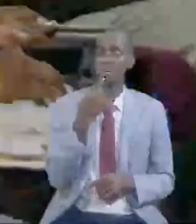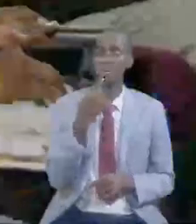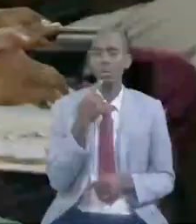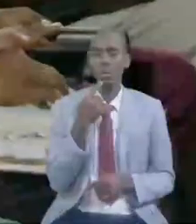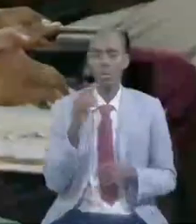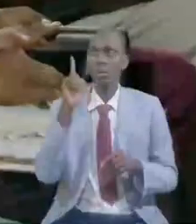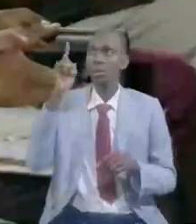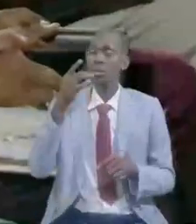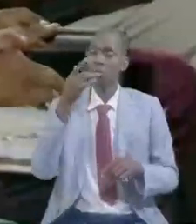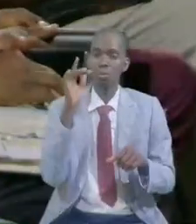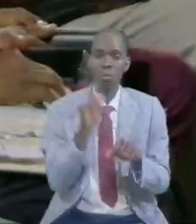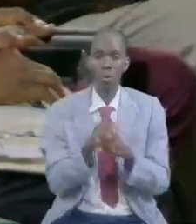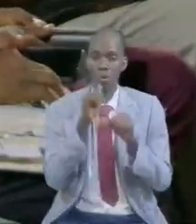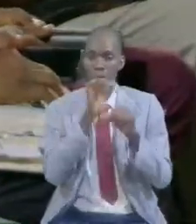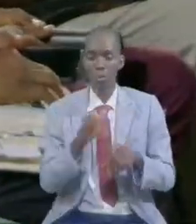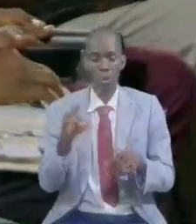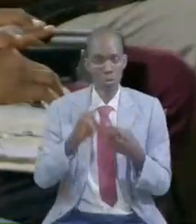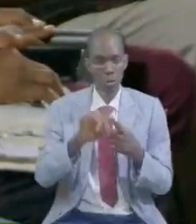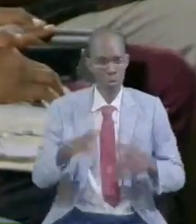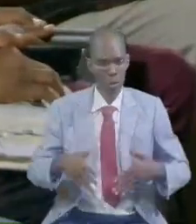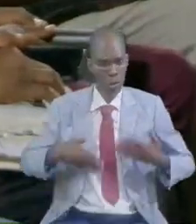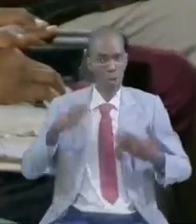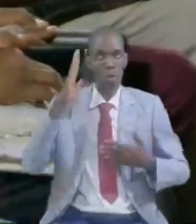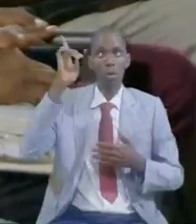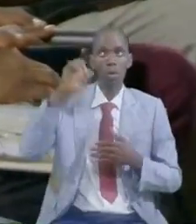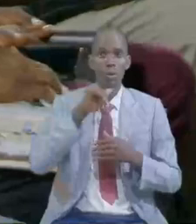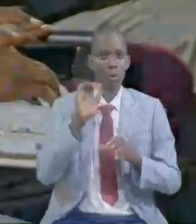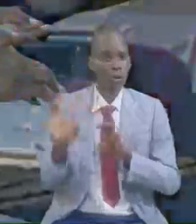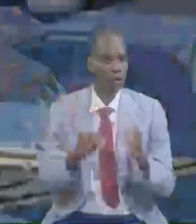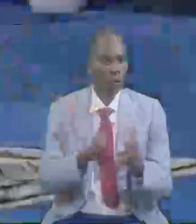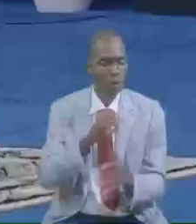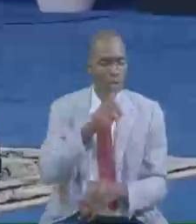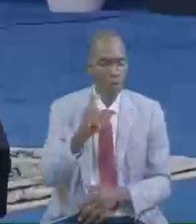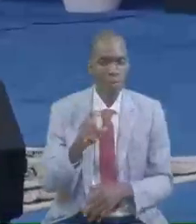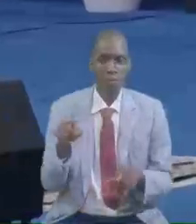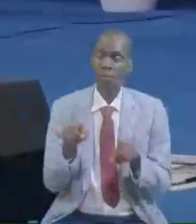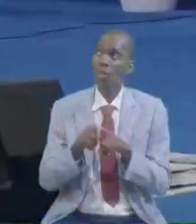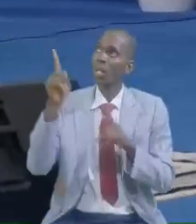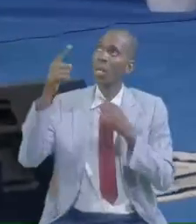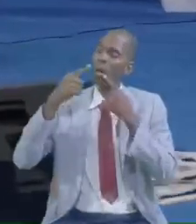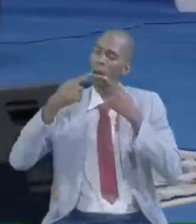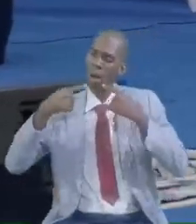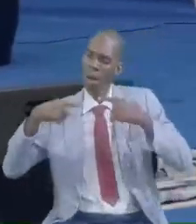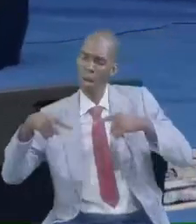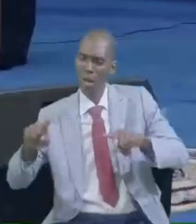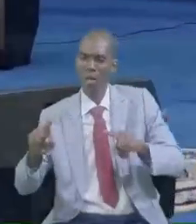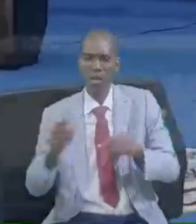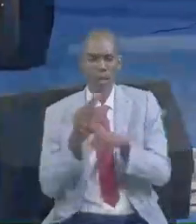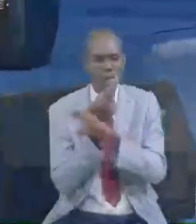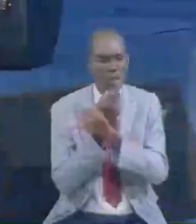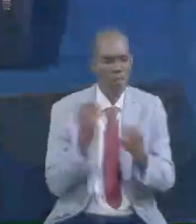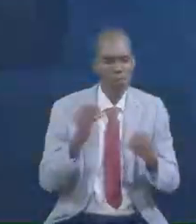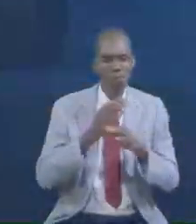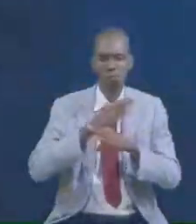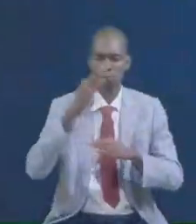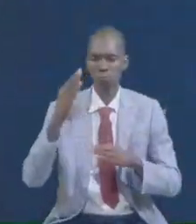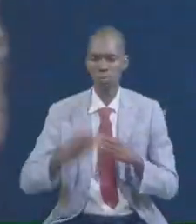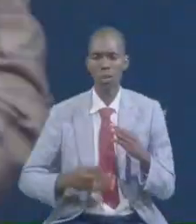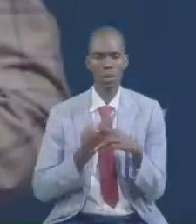Ce qu'il a déclaré bénédiction dans ta vie, et ne l'exécutera-t-il pas? A-t-il déclaré la